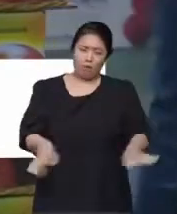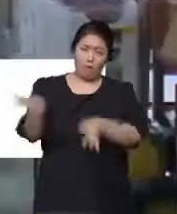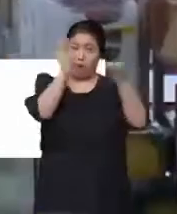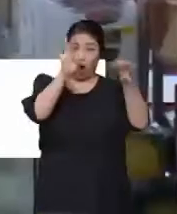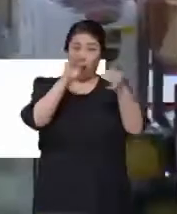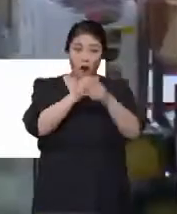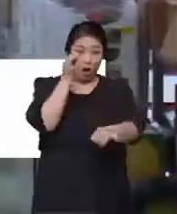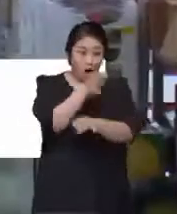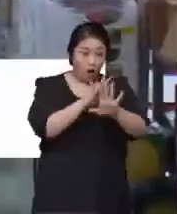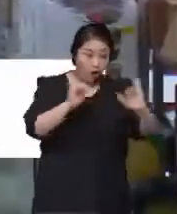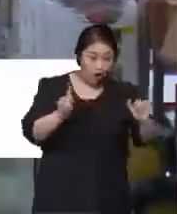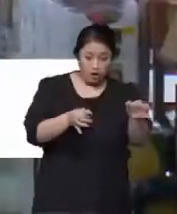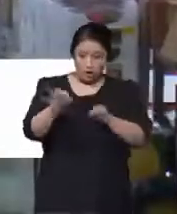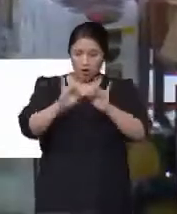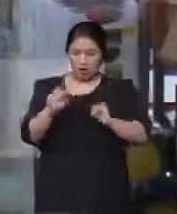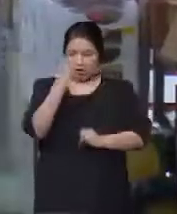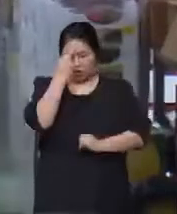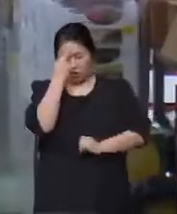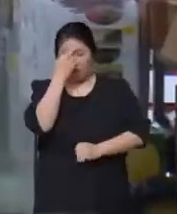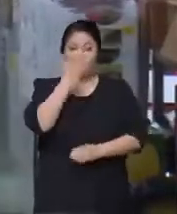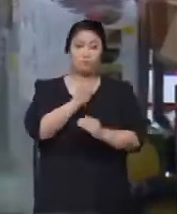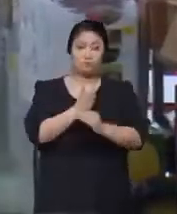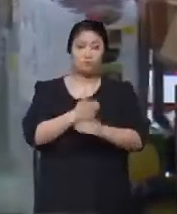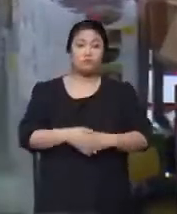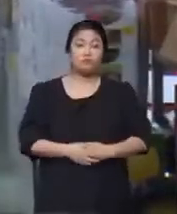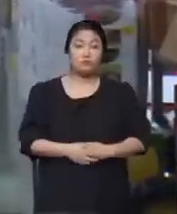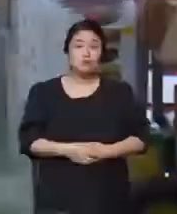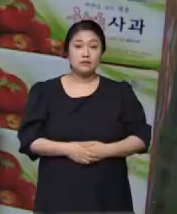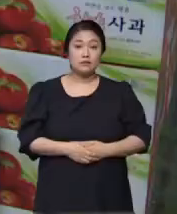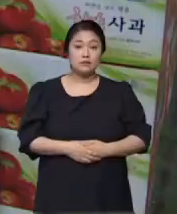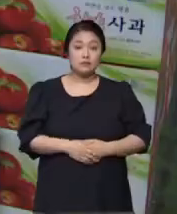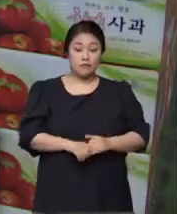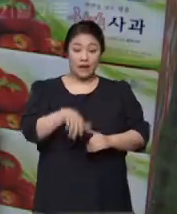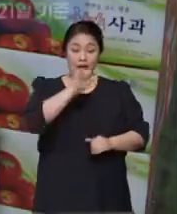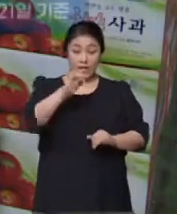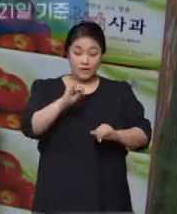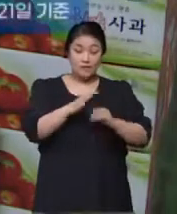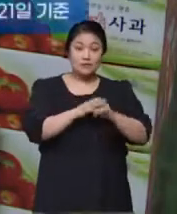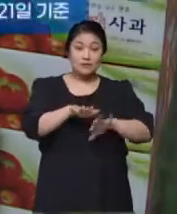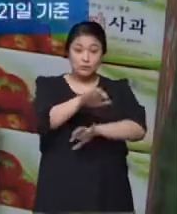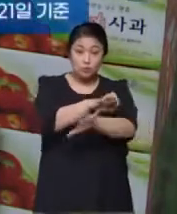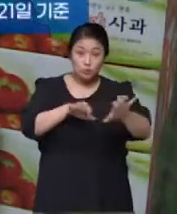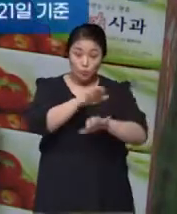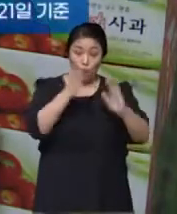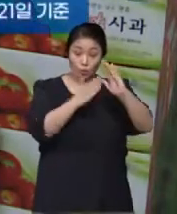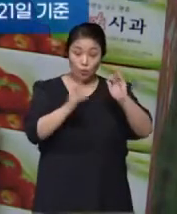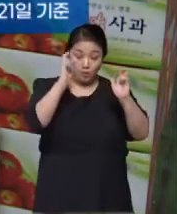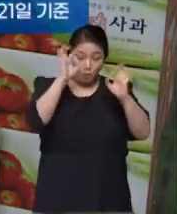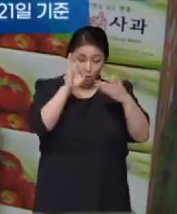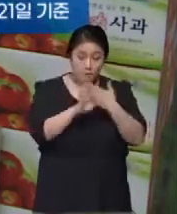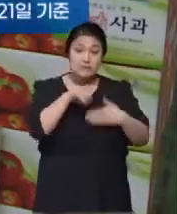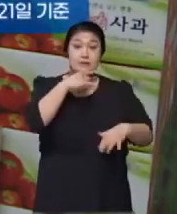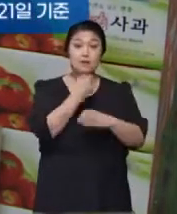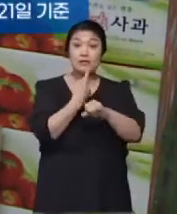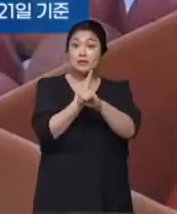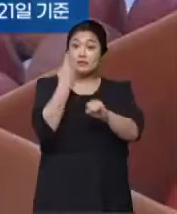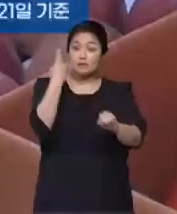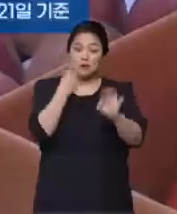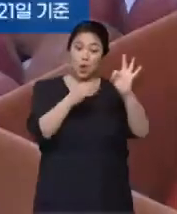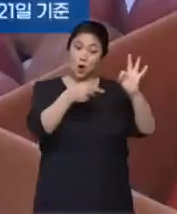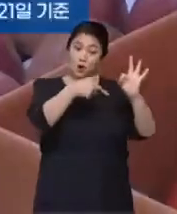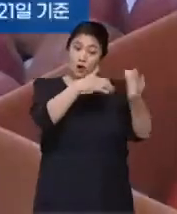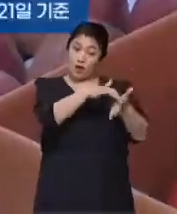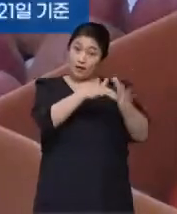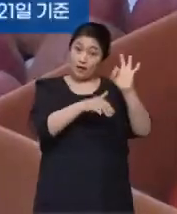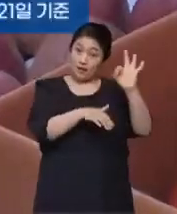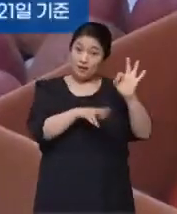올라 소비자와 상인들 모두 울상입니다. AT 농산물 유통정보에 따르면 사과는 1년 전 10개에